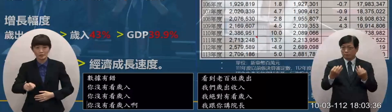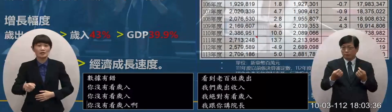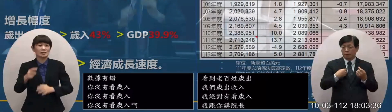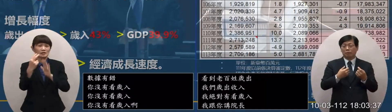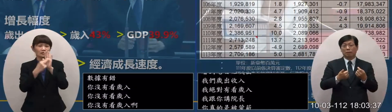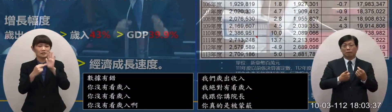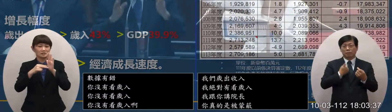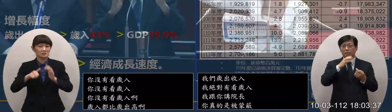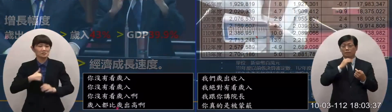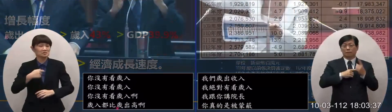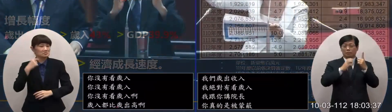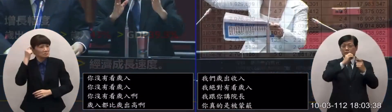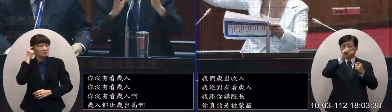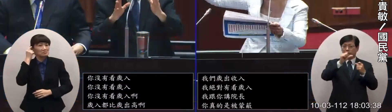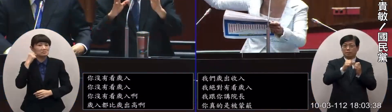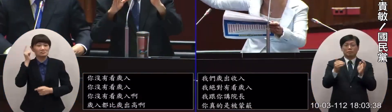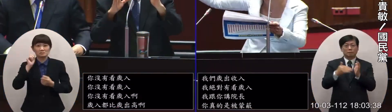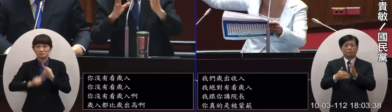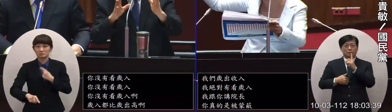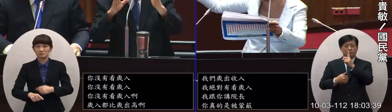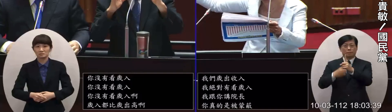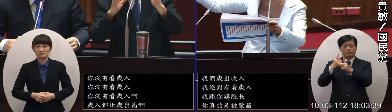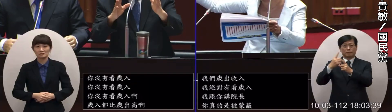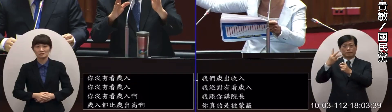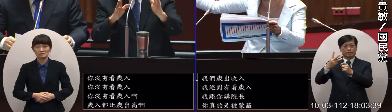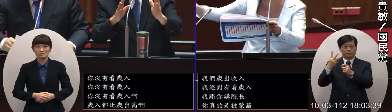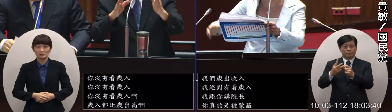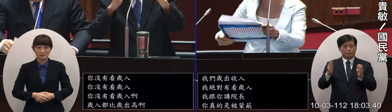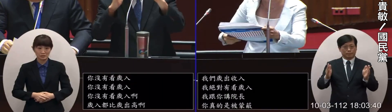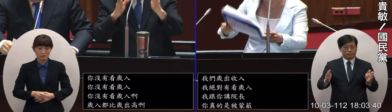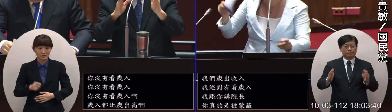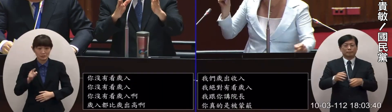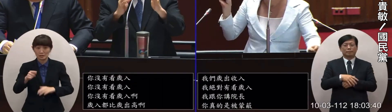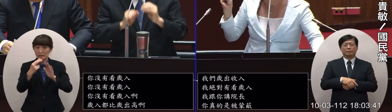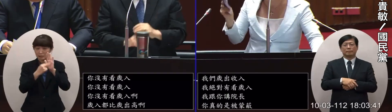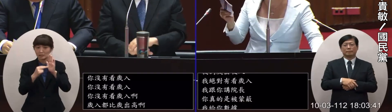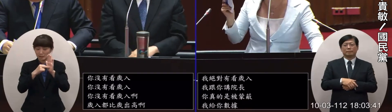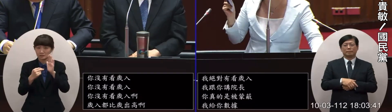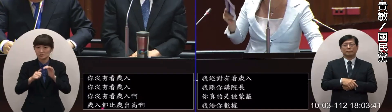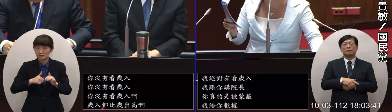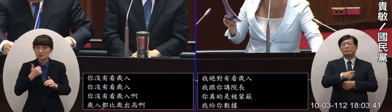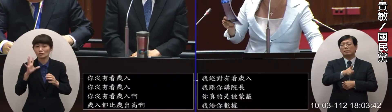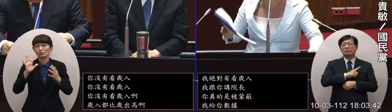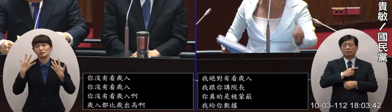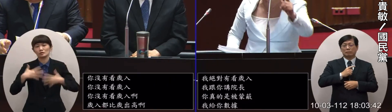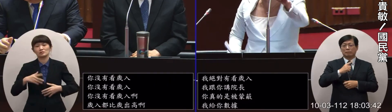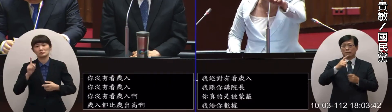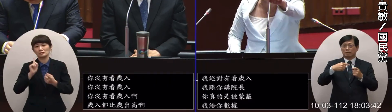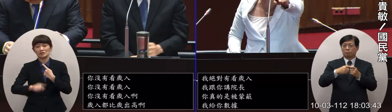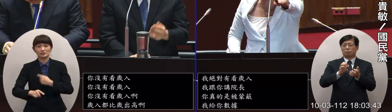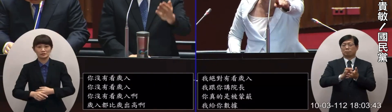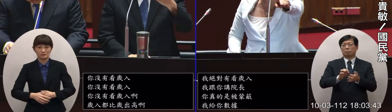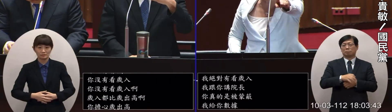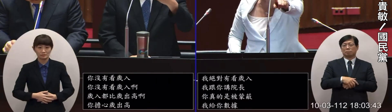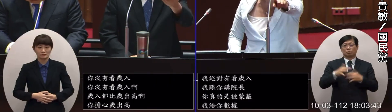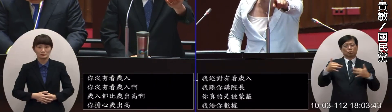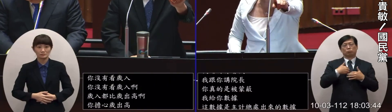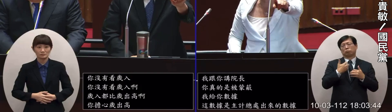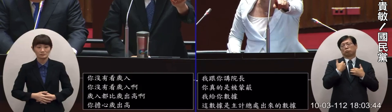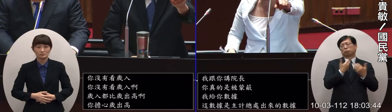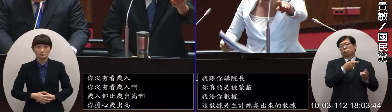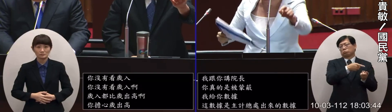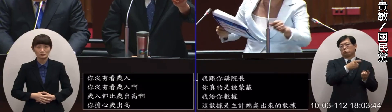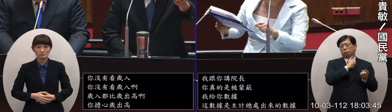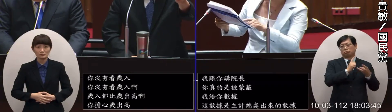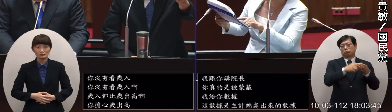从1905年到113年 的 部分呢 有问题。 你的税出哦，那你有问题，你要怪这个